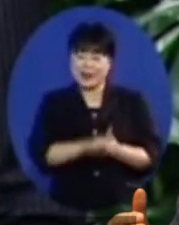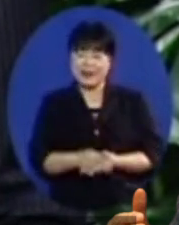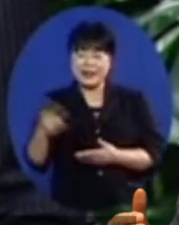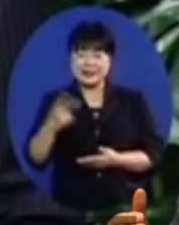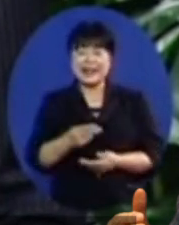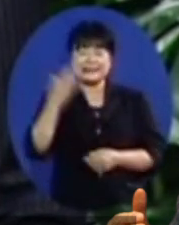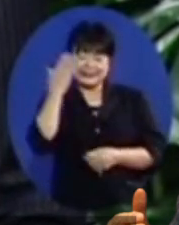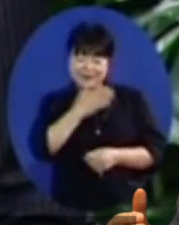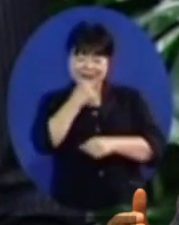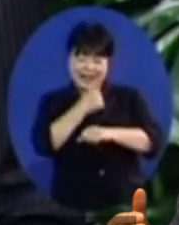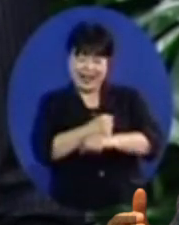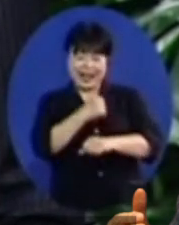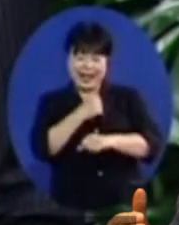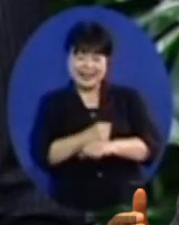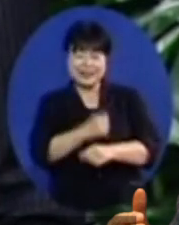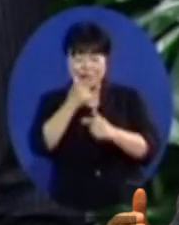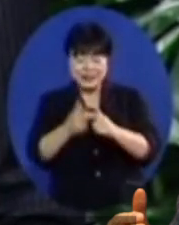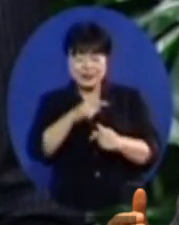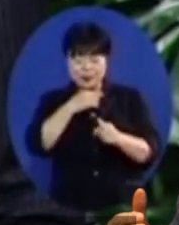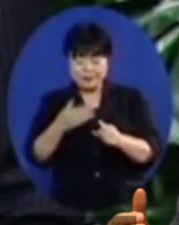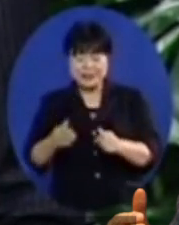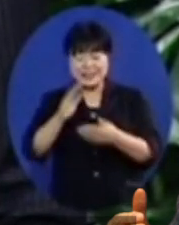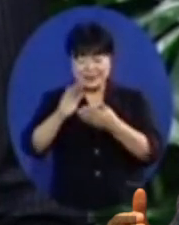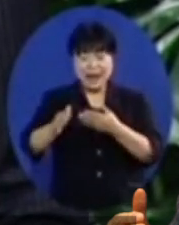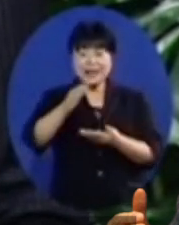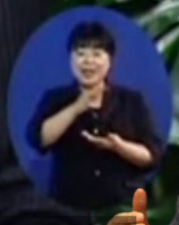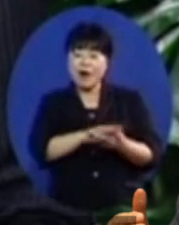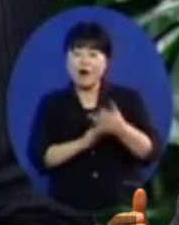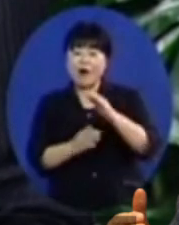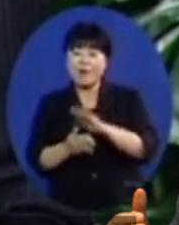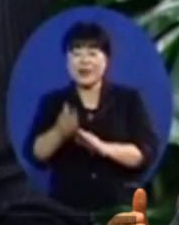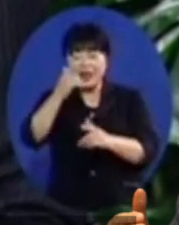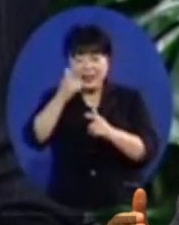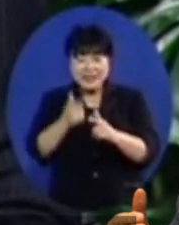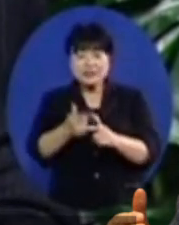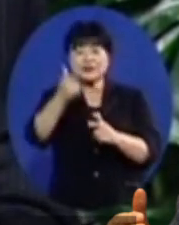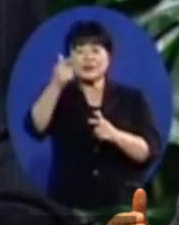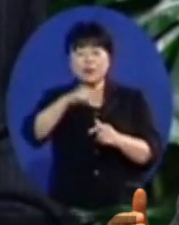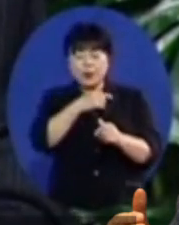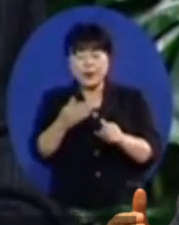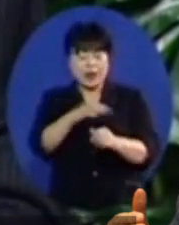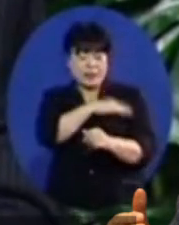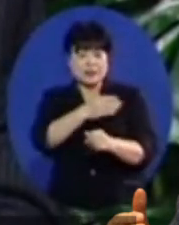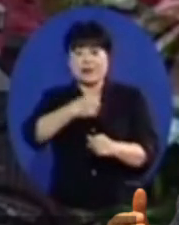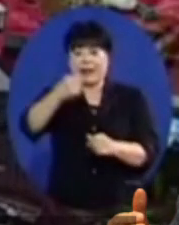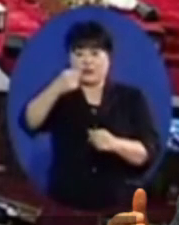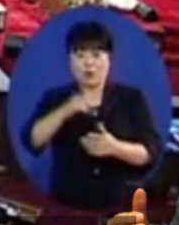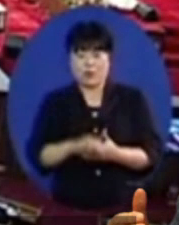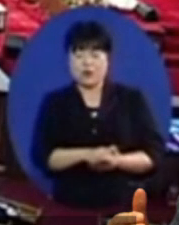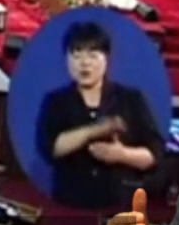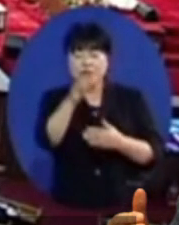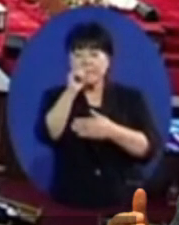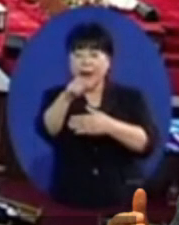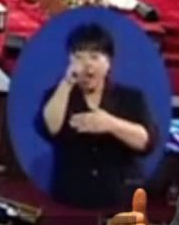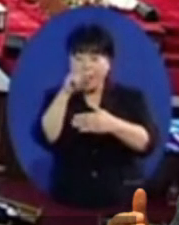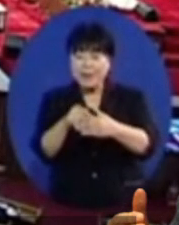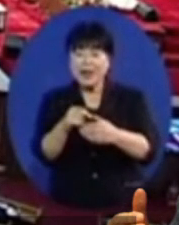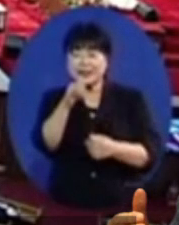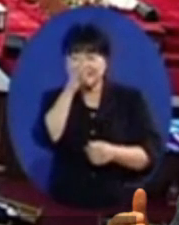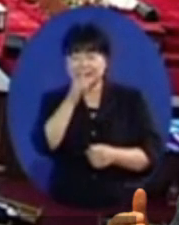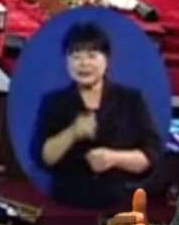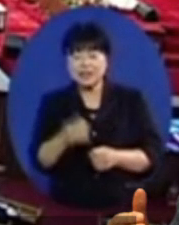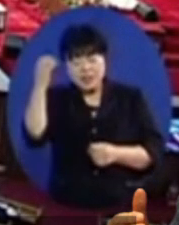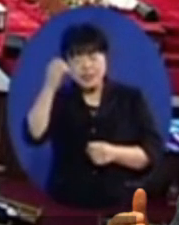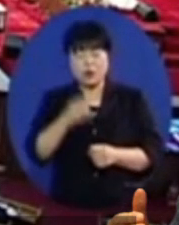다시 성쾌하기도 예수의 피밖에 없네. 예수님의 보혈의 능력으로 우리 마음에 있는